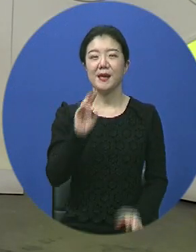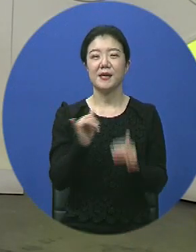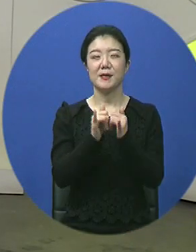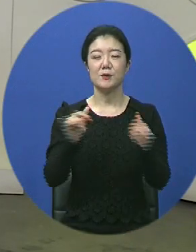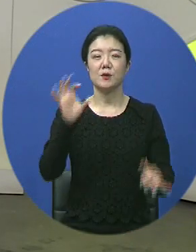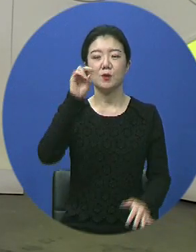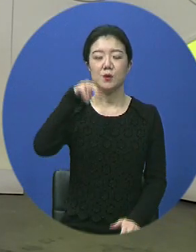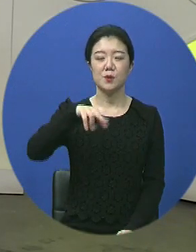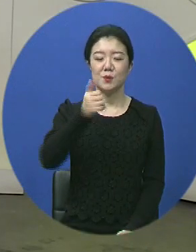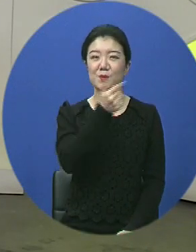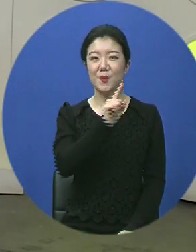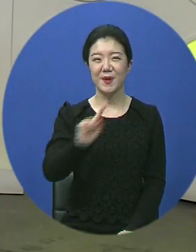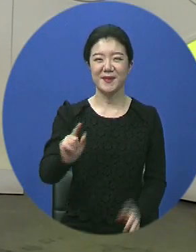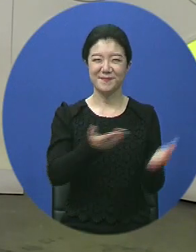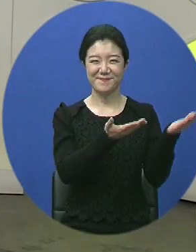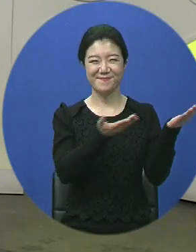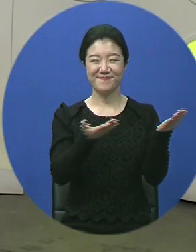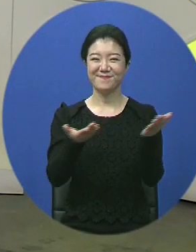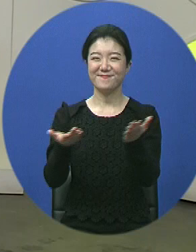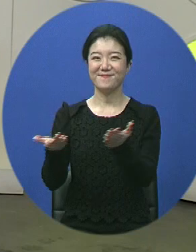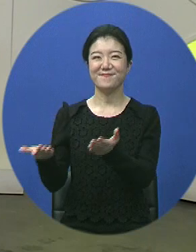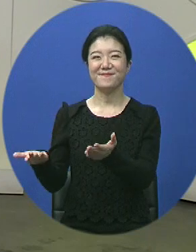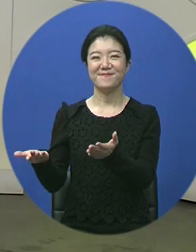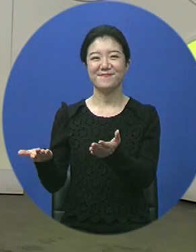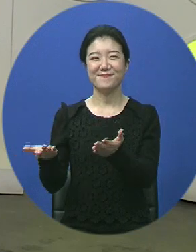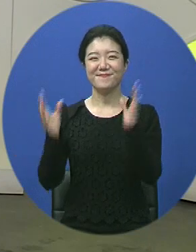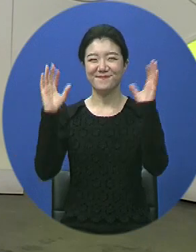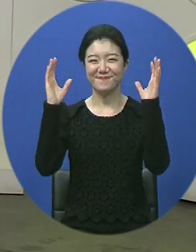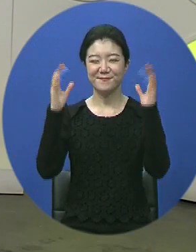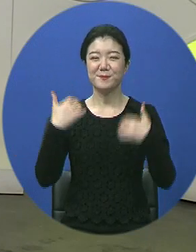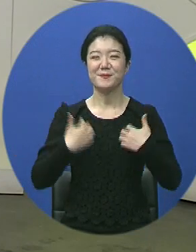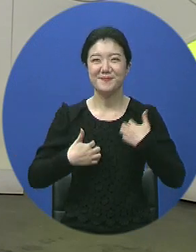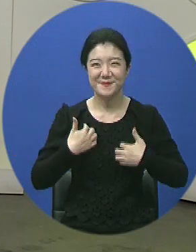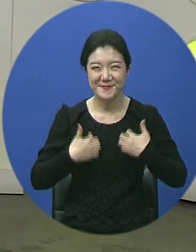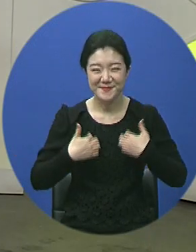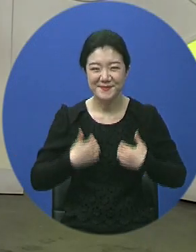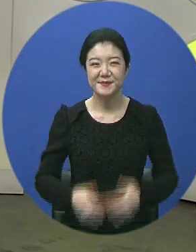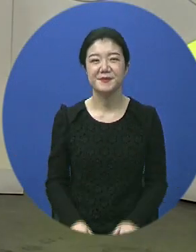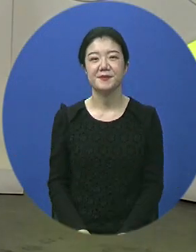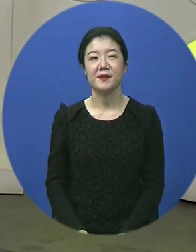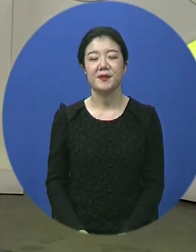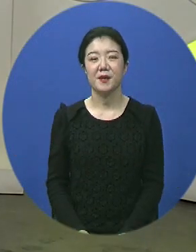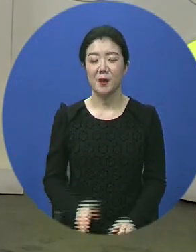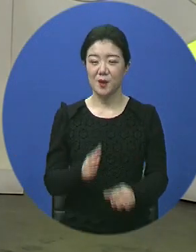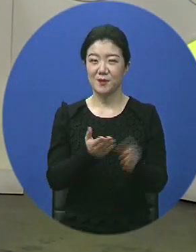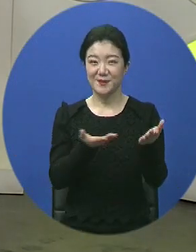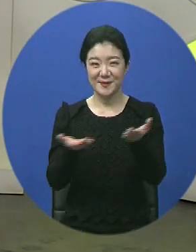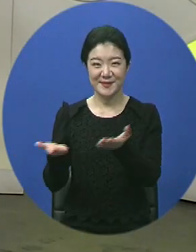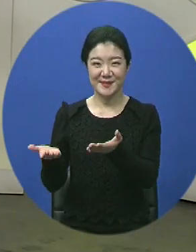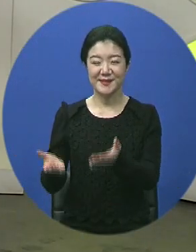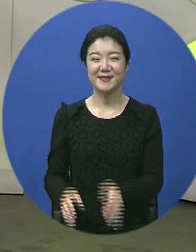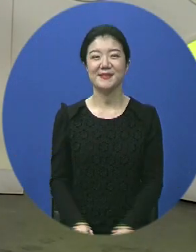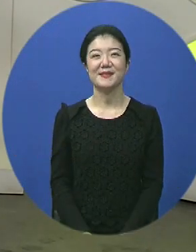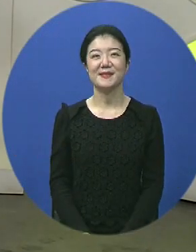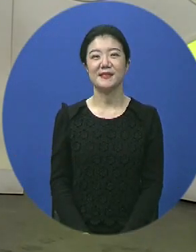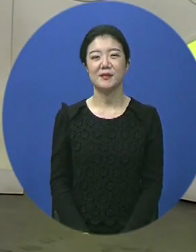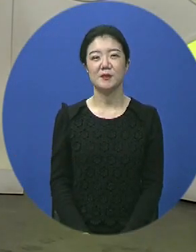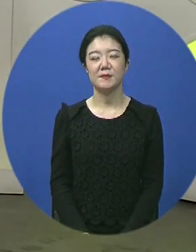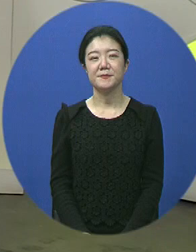가수 유화 씨를 모시겠습니다. 어서 네, 어서 오세요. 오세요. 반갑습니다. 아유, 가운데로 모실게요.